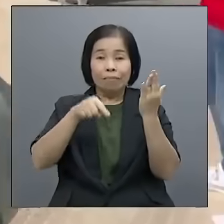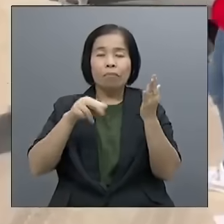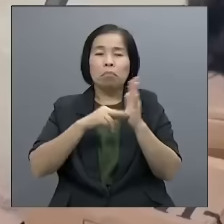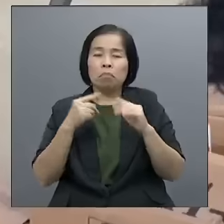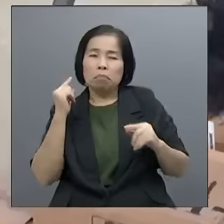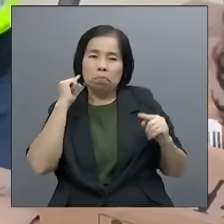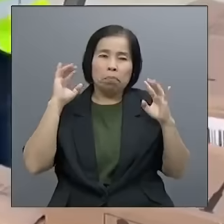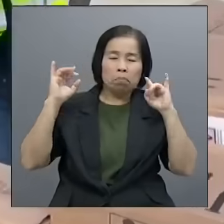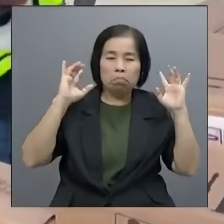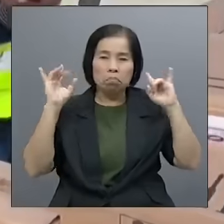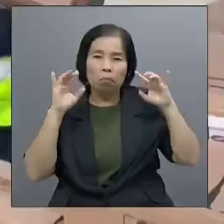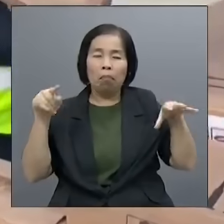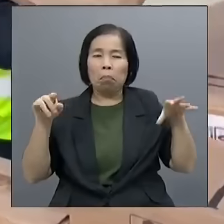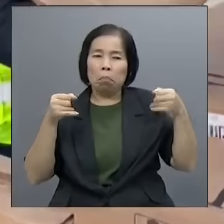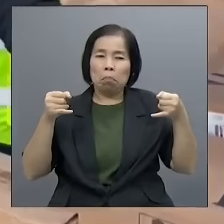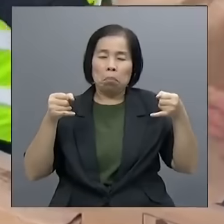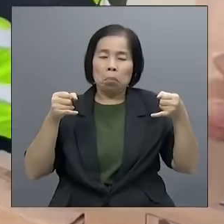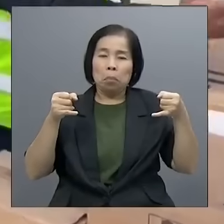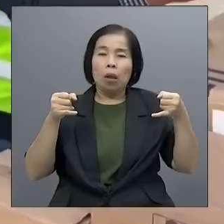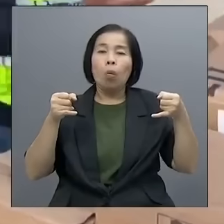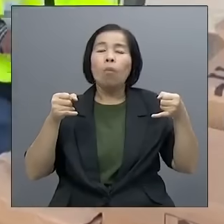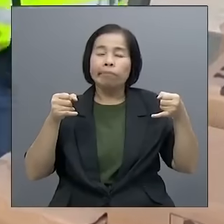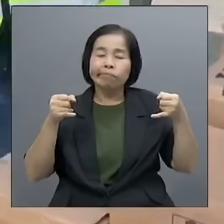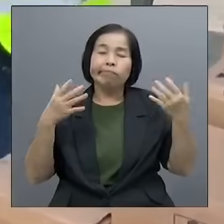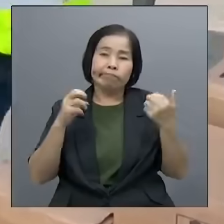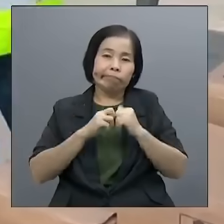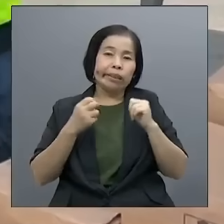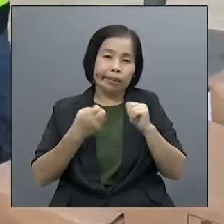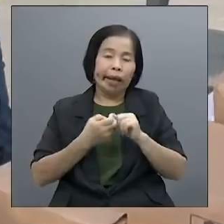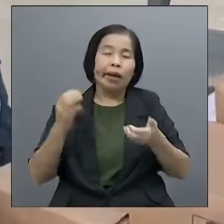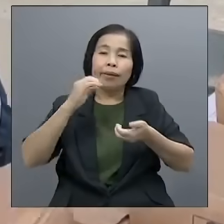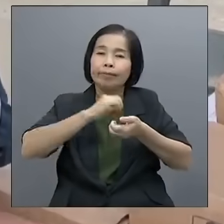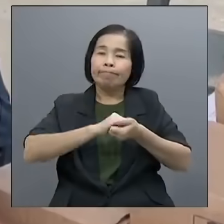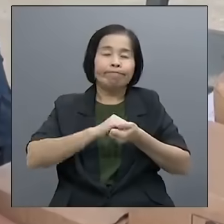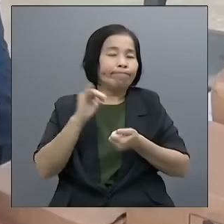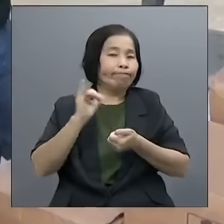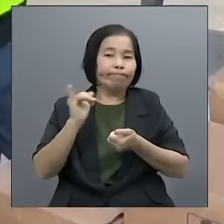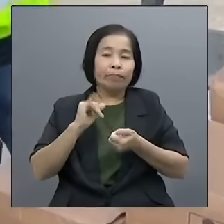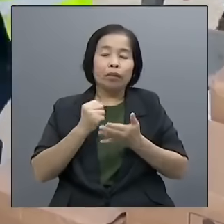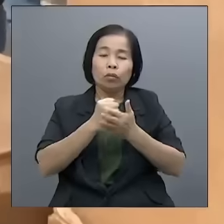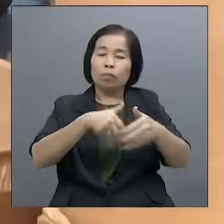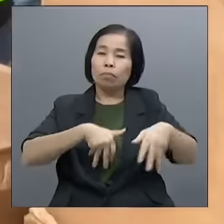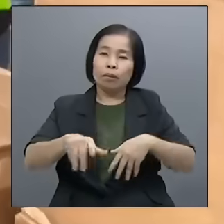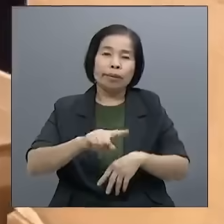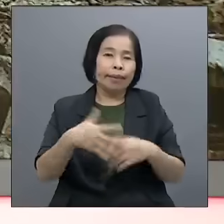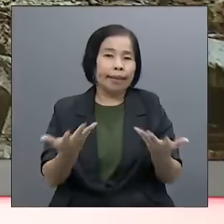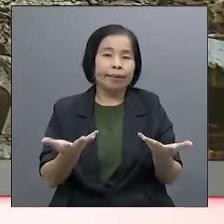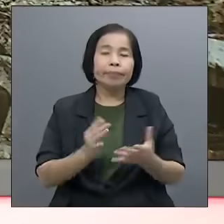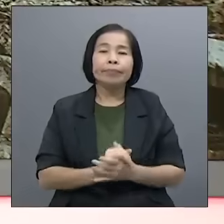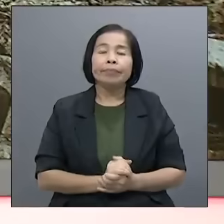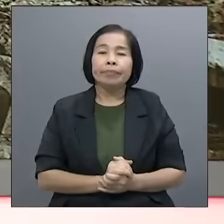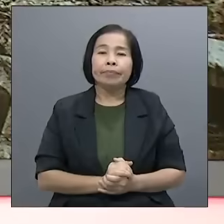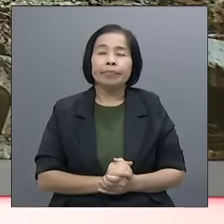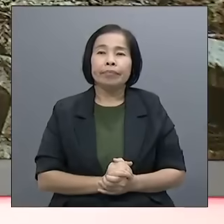เชื่อใจซึ่งกันและกันค่ะซึ่งยอมส่งผลกระทบต่อเอกภาพในการช่วยเหลือประชาชนค่ะ